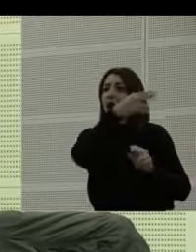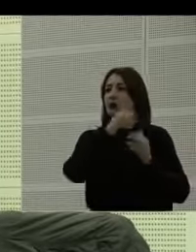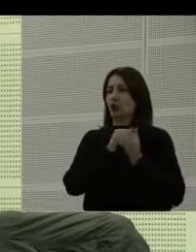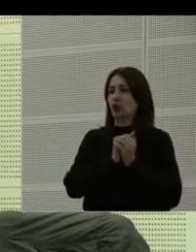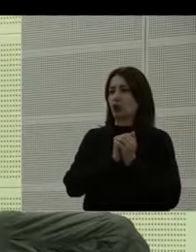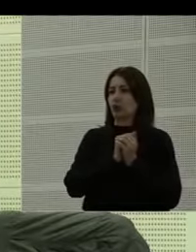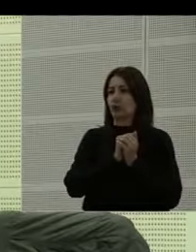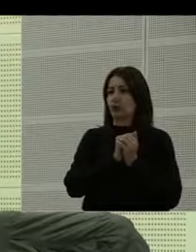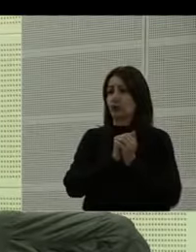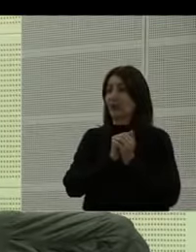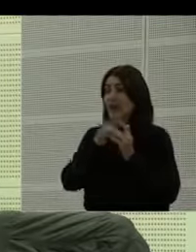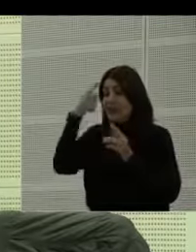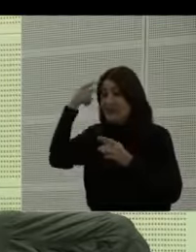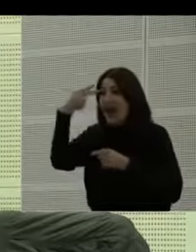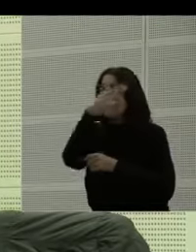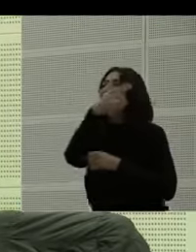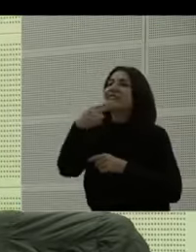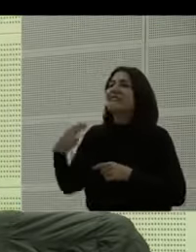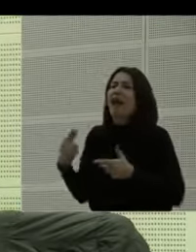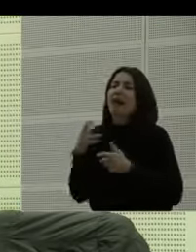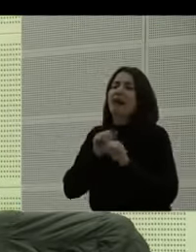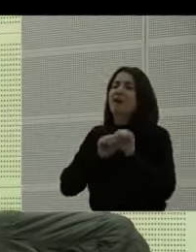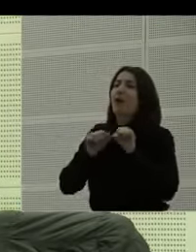Le sirene erano famose per il loro canto.